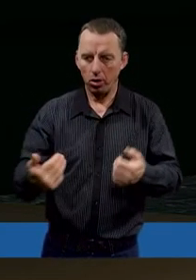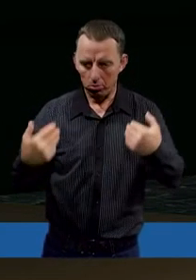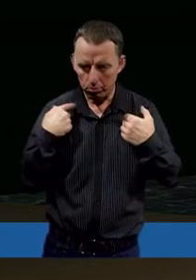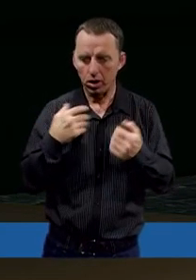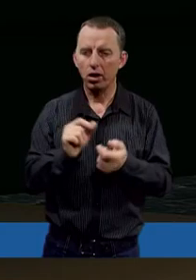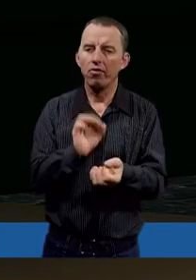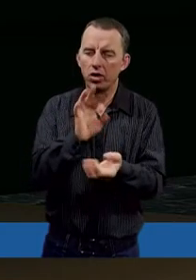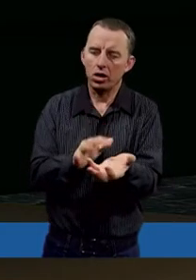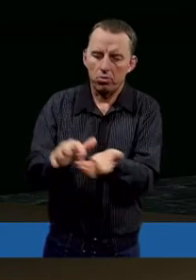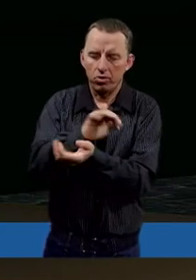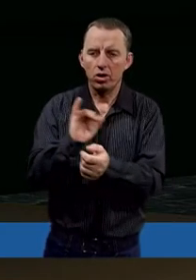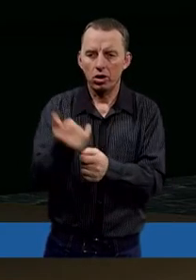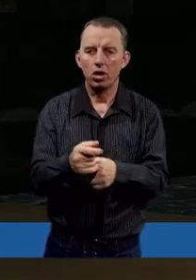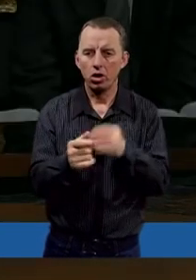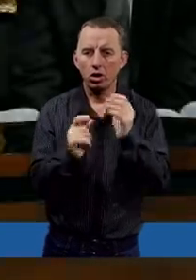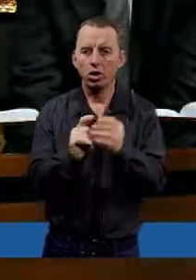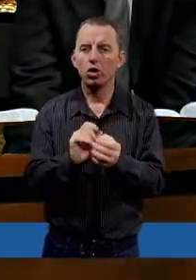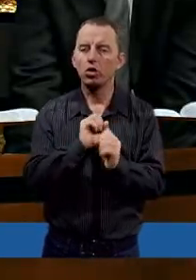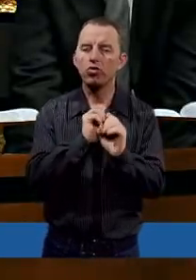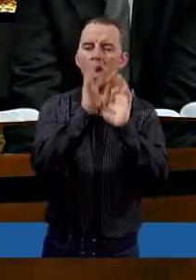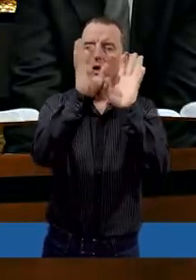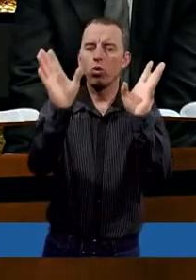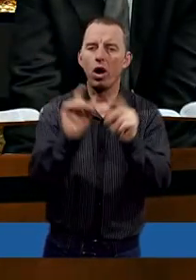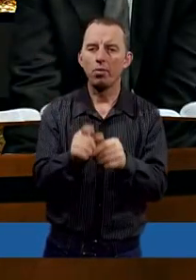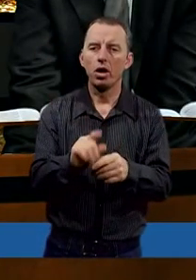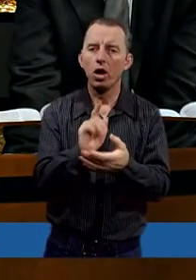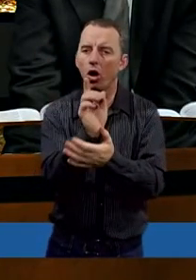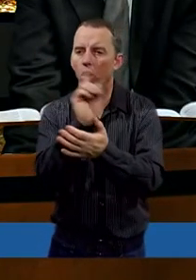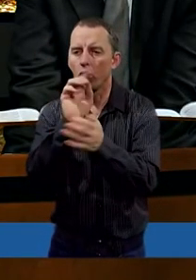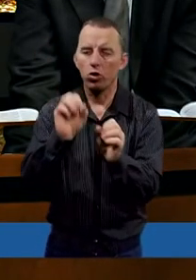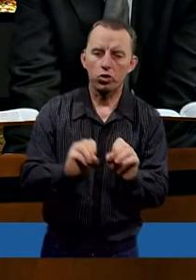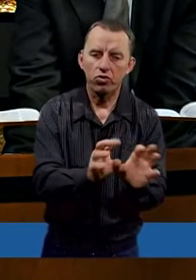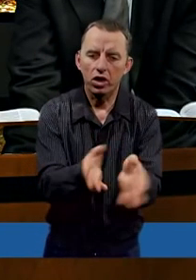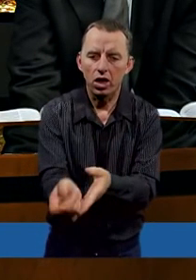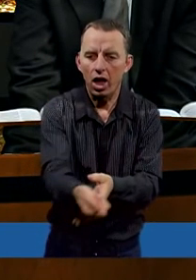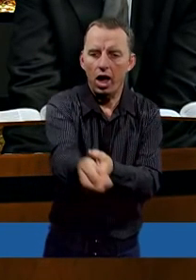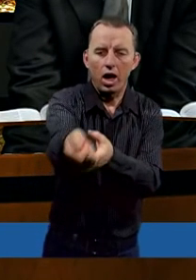na tym świecie takimi światłami, które rozświetlają drogę.